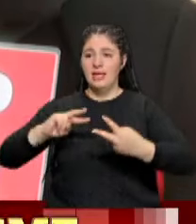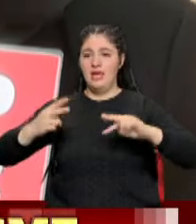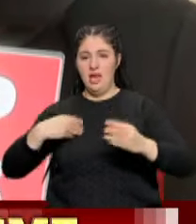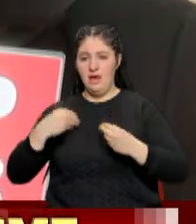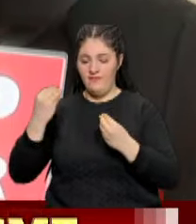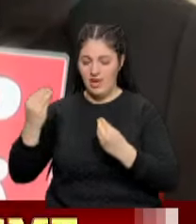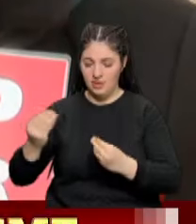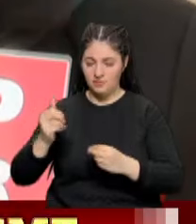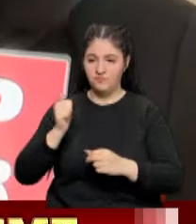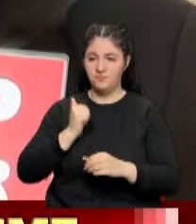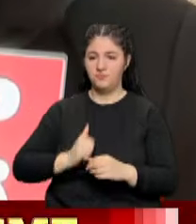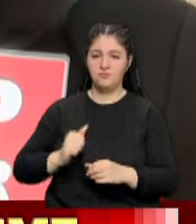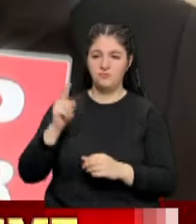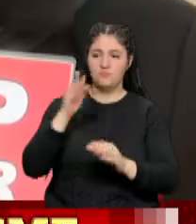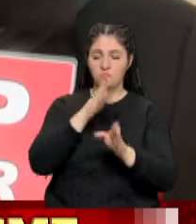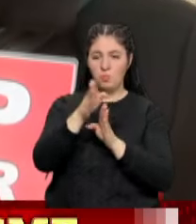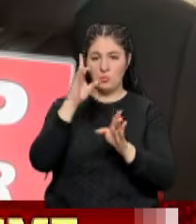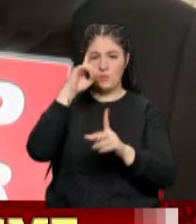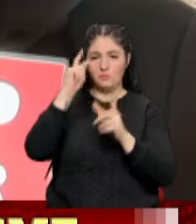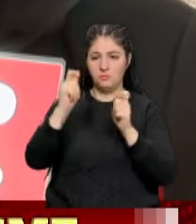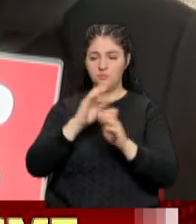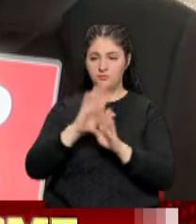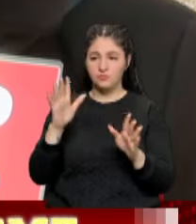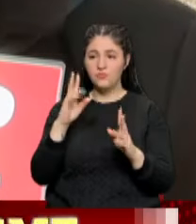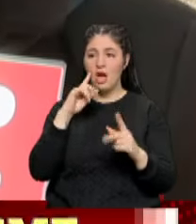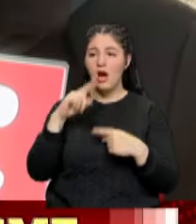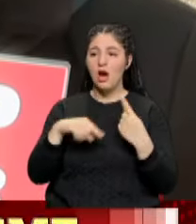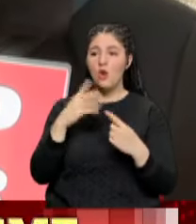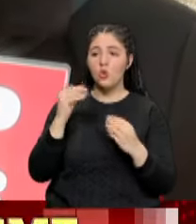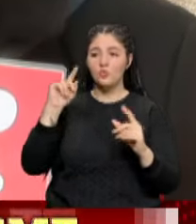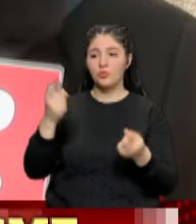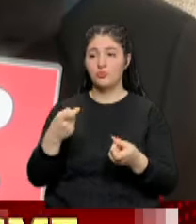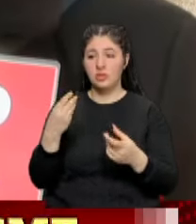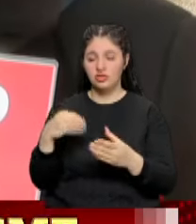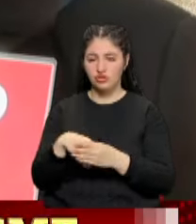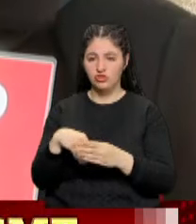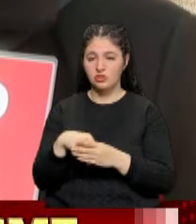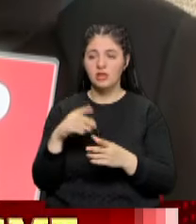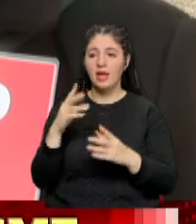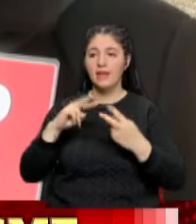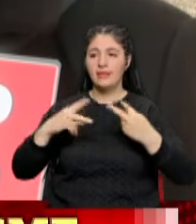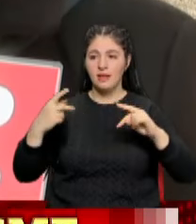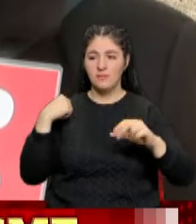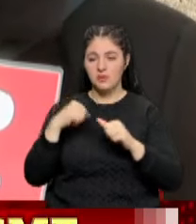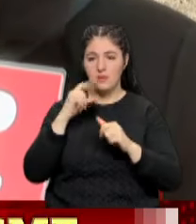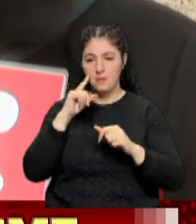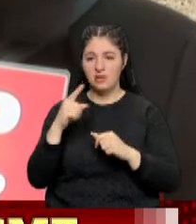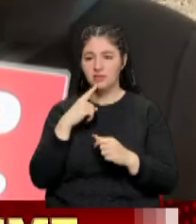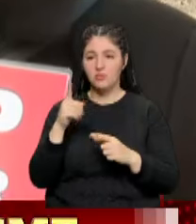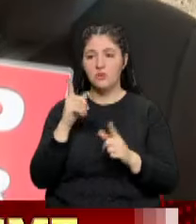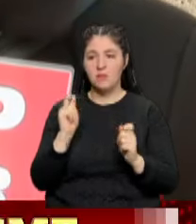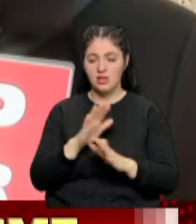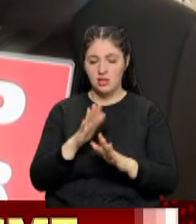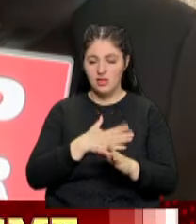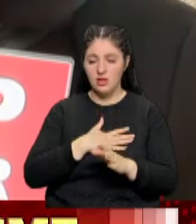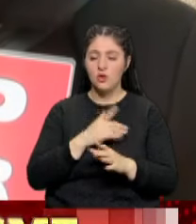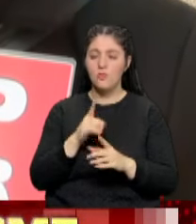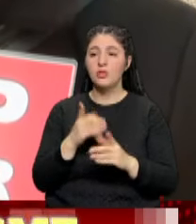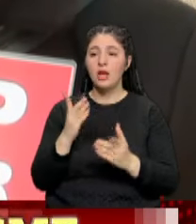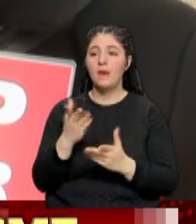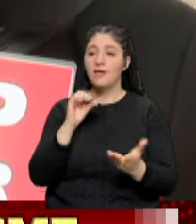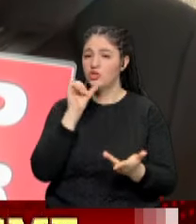verdim. Savcılıklara gittim, başvurdum aransın bulunsun diye. DNA'lara tekrar bakılsın diye bunları yaptım.